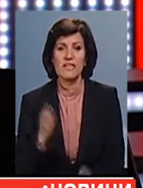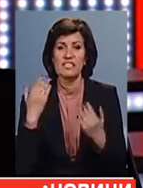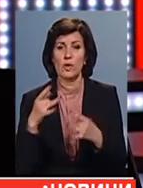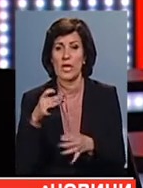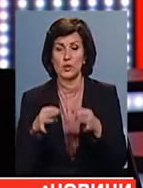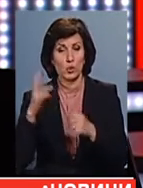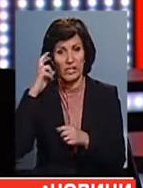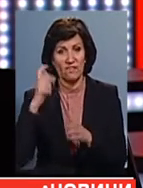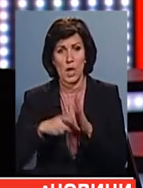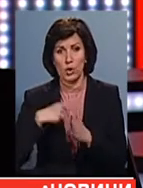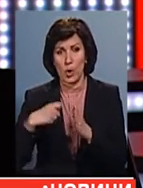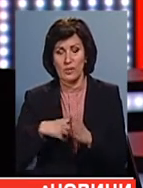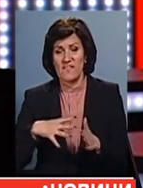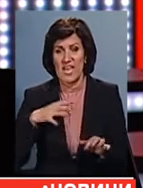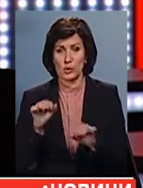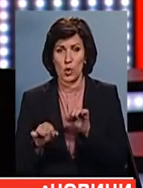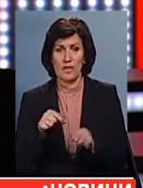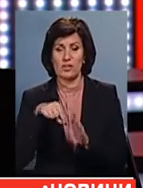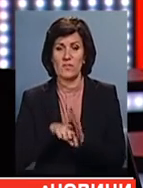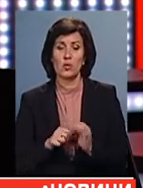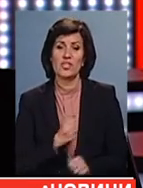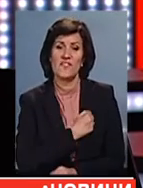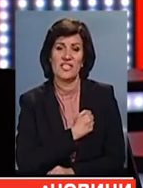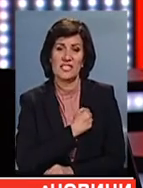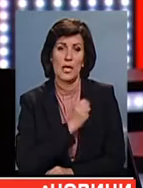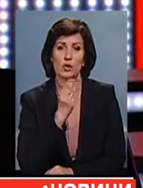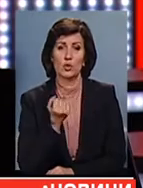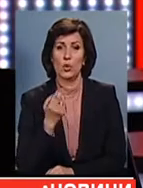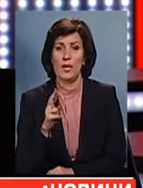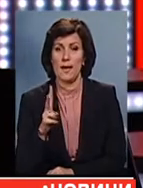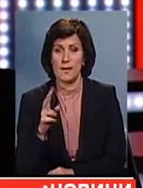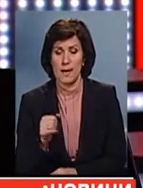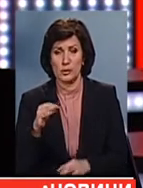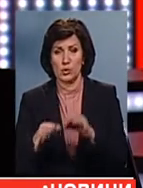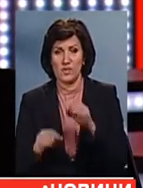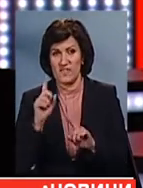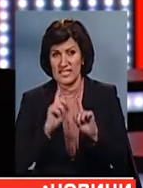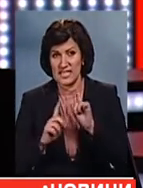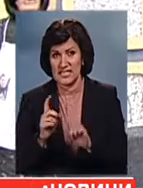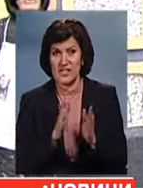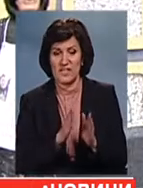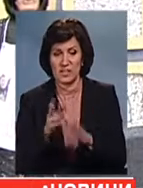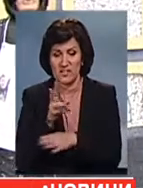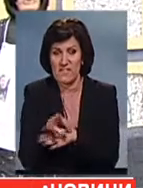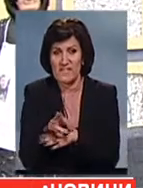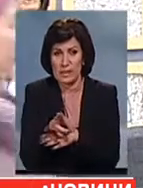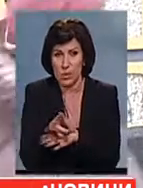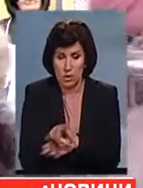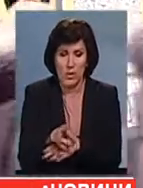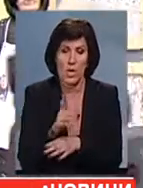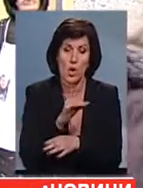Святошинський райсуд Києва допитав екс-командувача внутрішніх військ Станіслава Шуляка. Судове засідання у режимі